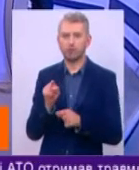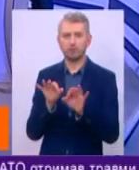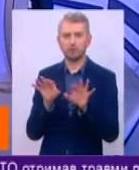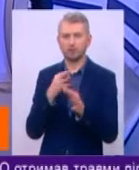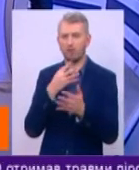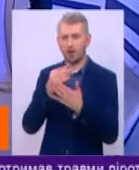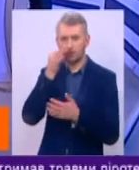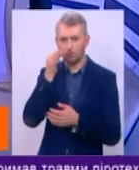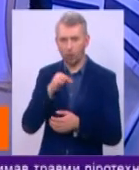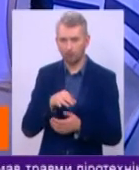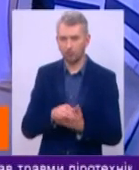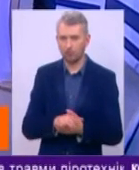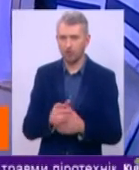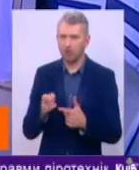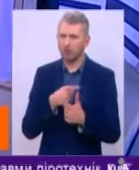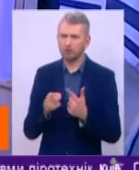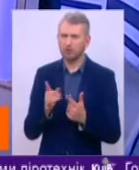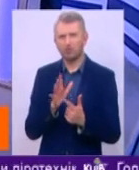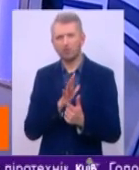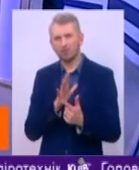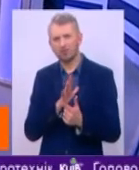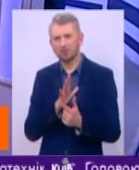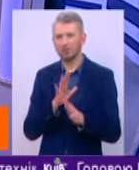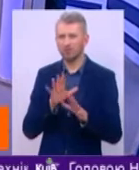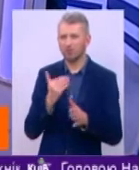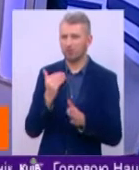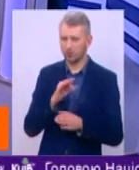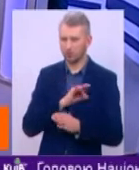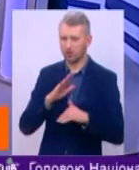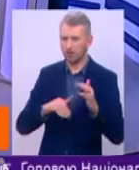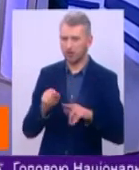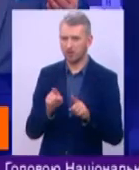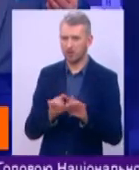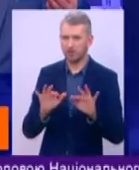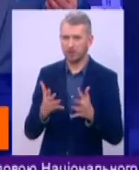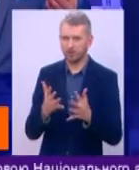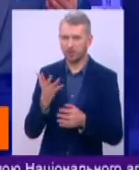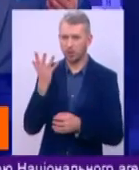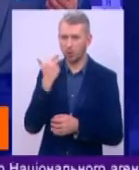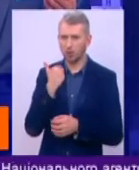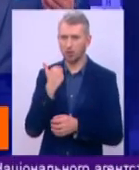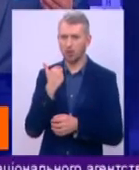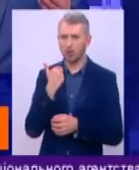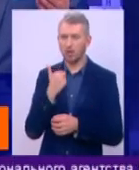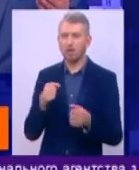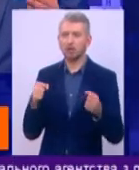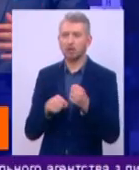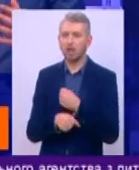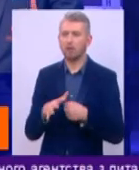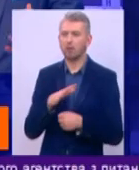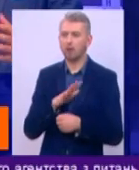власним досвідом. Чи траплялися, можливо, у вашій юридичній практиці такі випадки, коли травма була